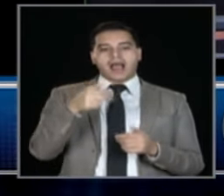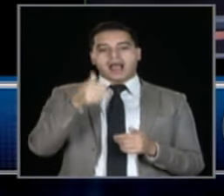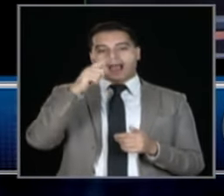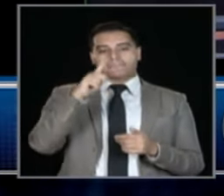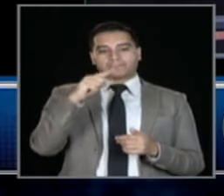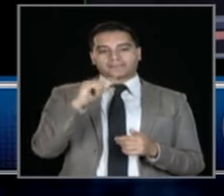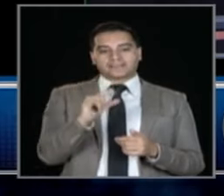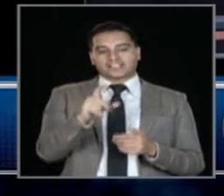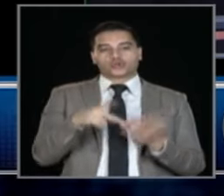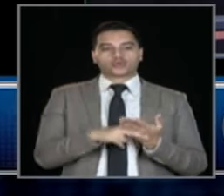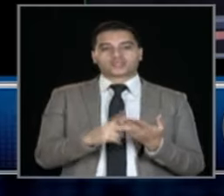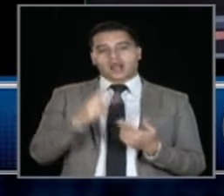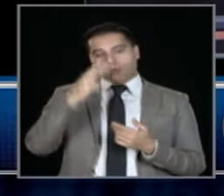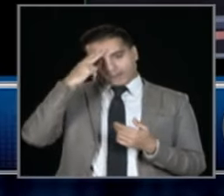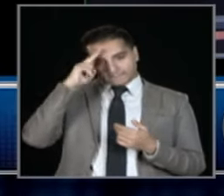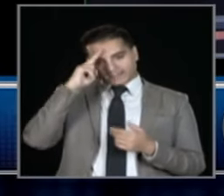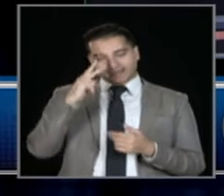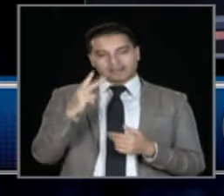الجزء الاول